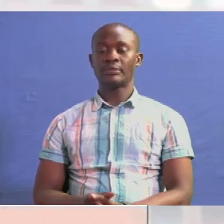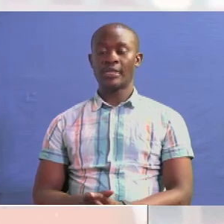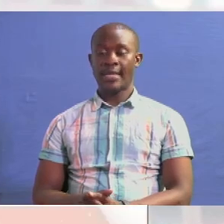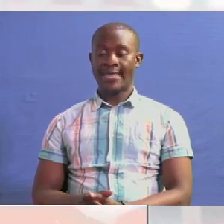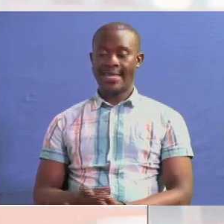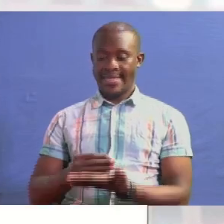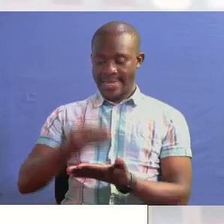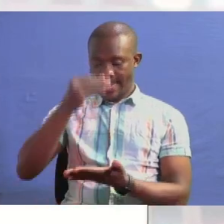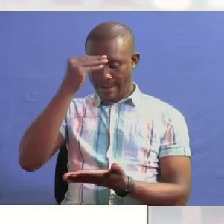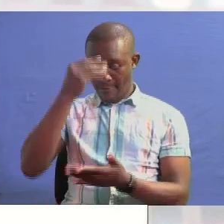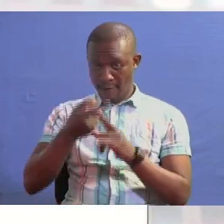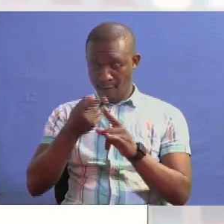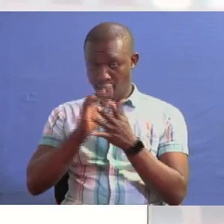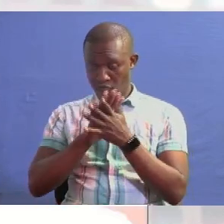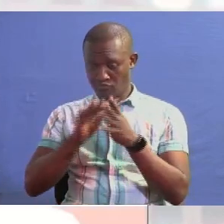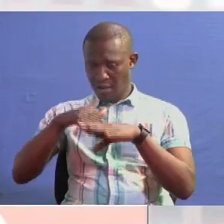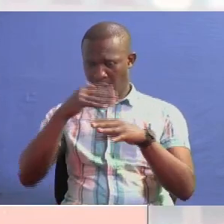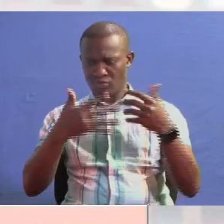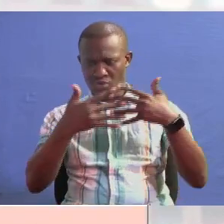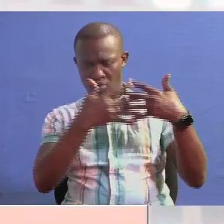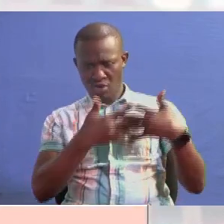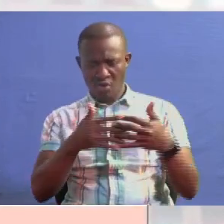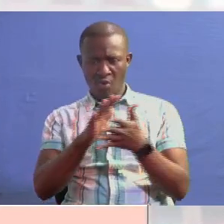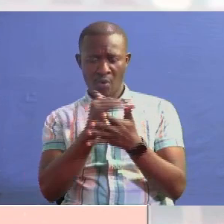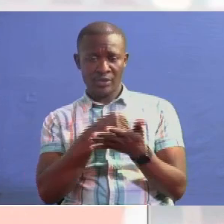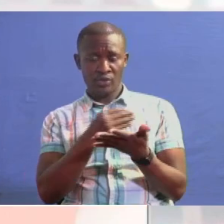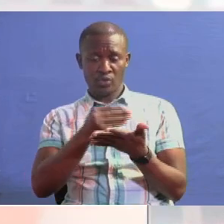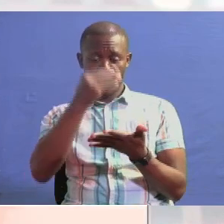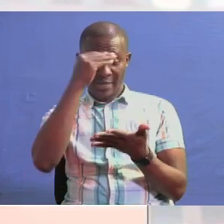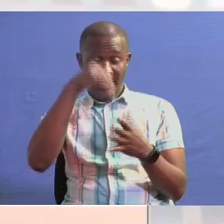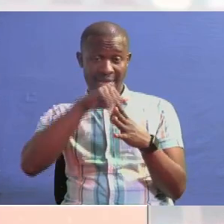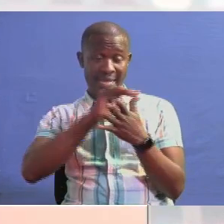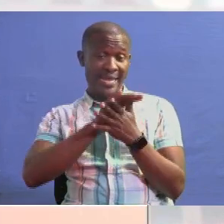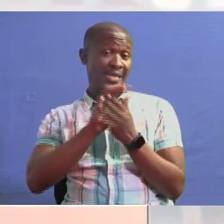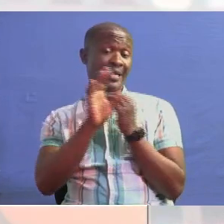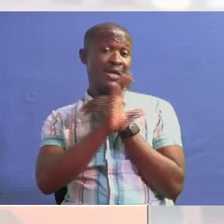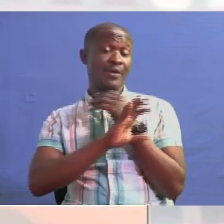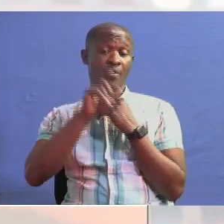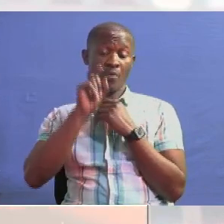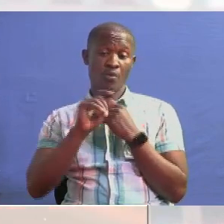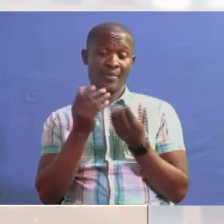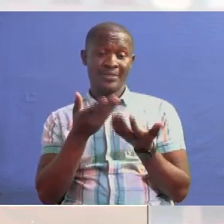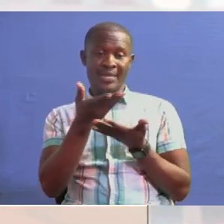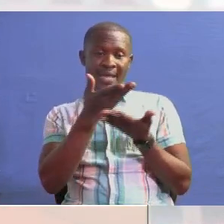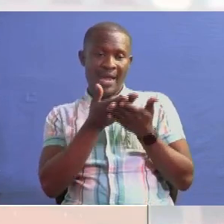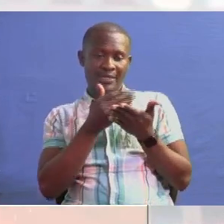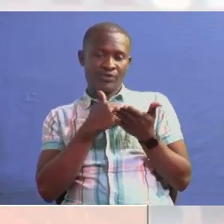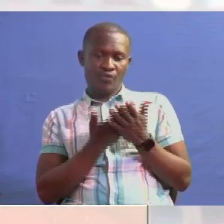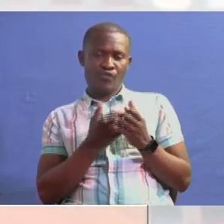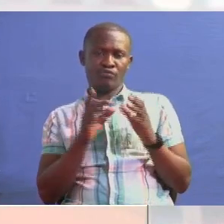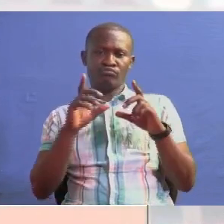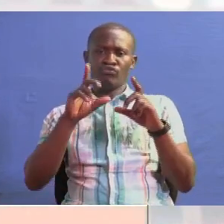wanafunzi kutoka nje ya Marekani wanaotaka kusoma katika taifa hili lazima waombe visa ya F1 kupitia Wizara ya Mambo ya